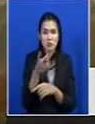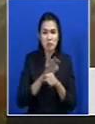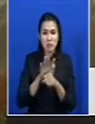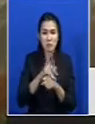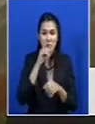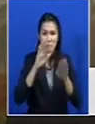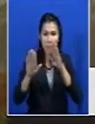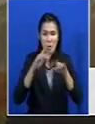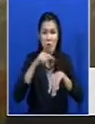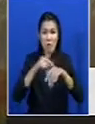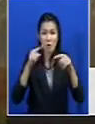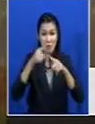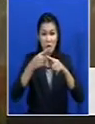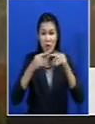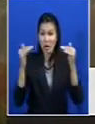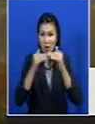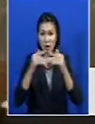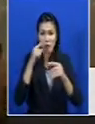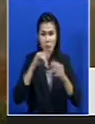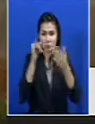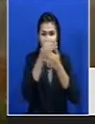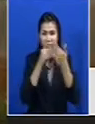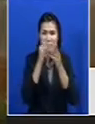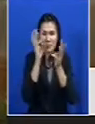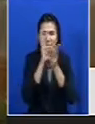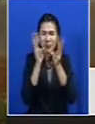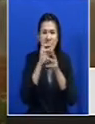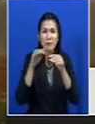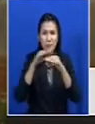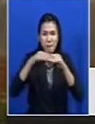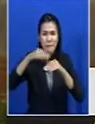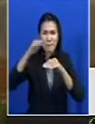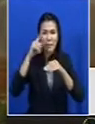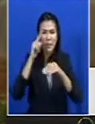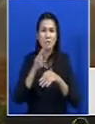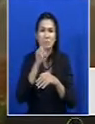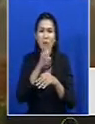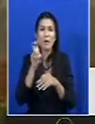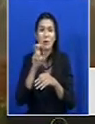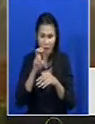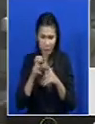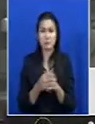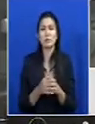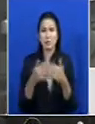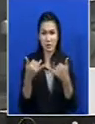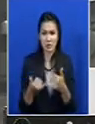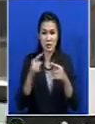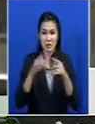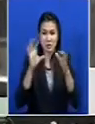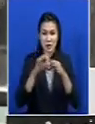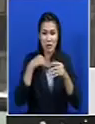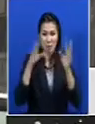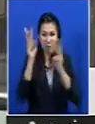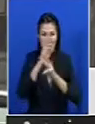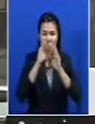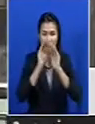ะเปรียบเทียบกับช่วงเวลาเดียวกันหลายจังหวัดฝุ่นละอองขนาดเล็กเกินเกณฑ์มาตรฐานอยู่ที่ระดับ200ไปแล้วนะครับสำหรับการสะสมของ